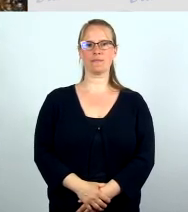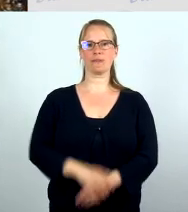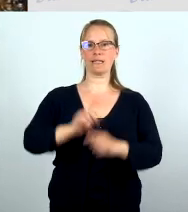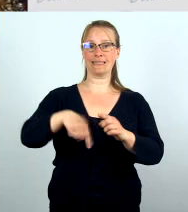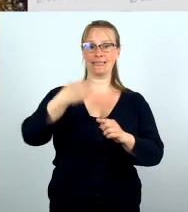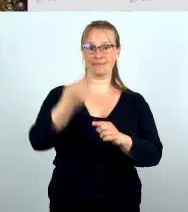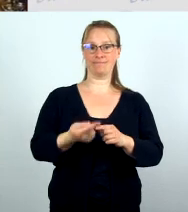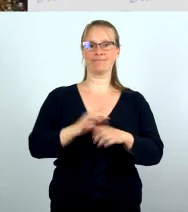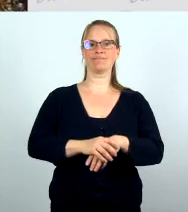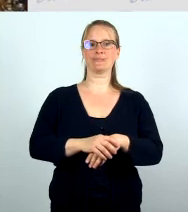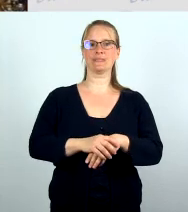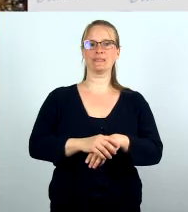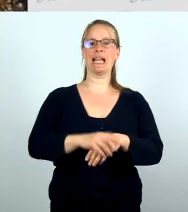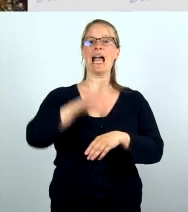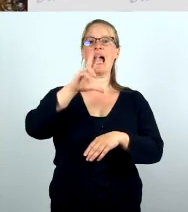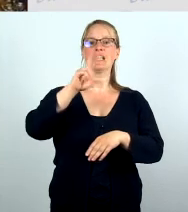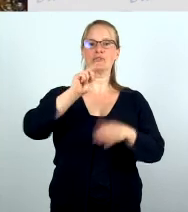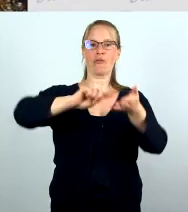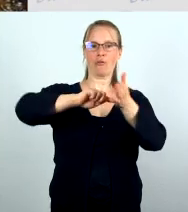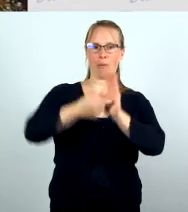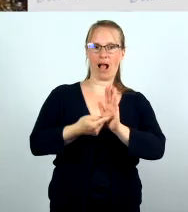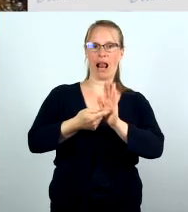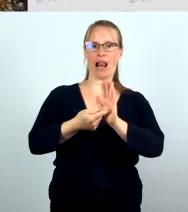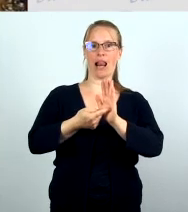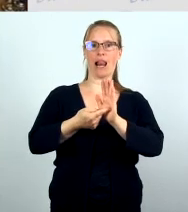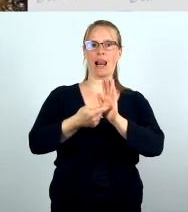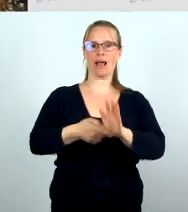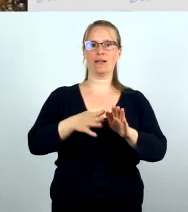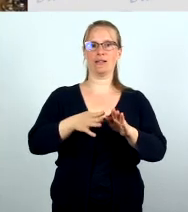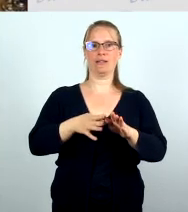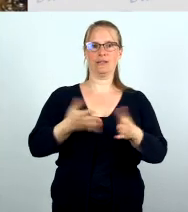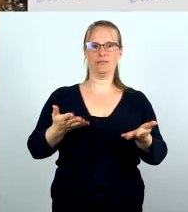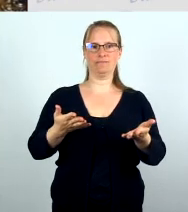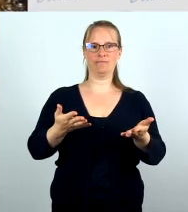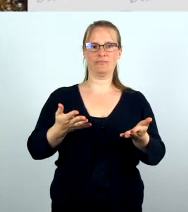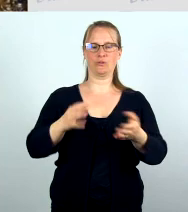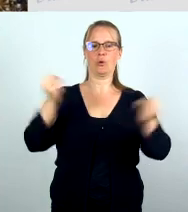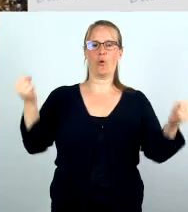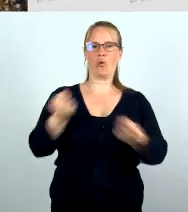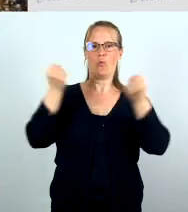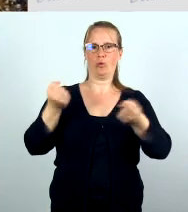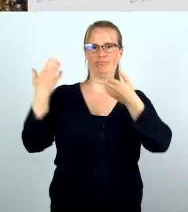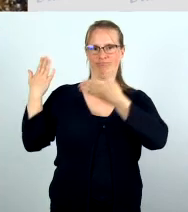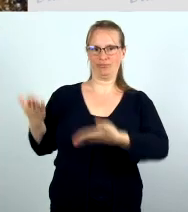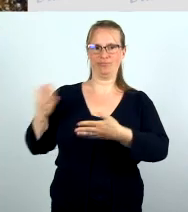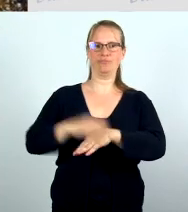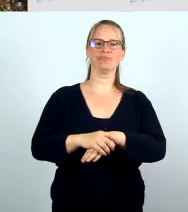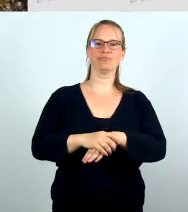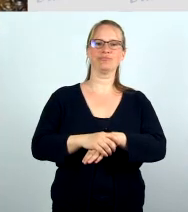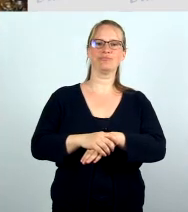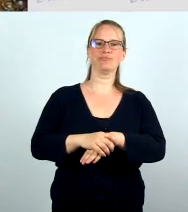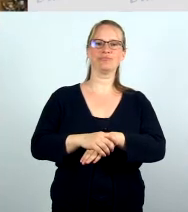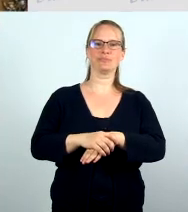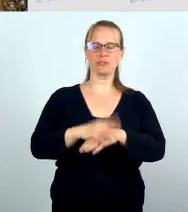Danach geht es weiter mit 12 Wiederholungen von den vorgeräumten Brunnen. Ihr solltet euch hier auch wieder eure Weißerflaschen, die natürlich auch